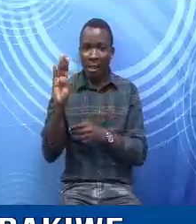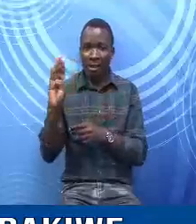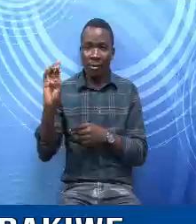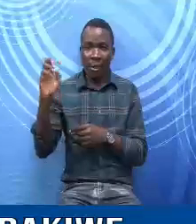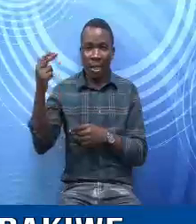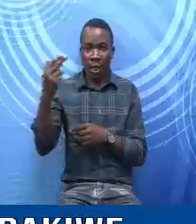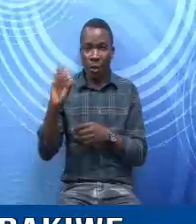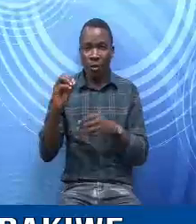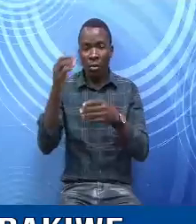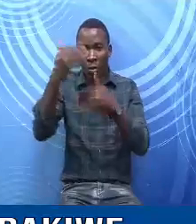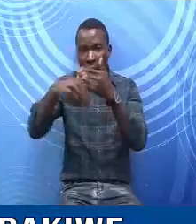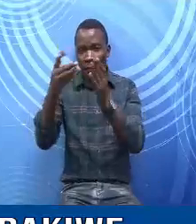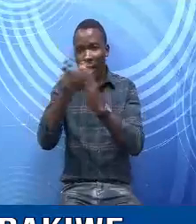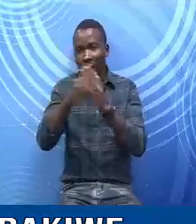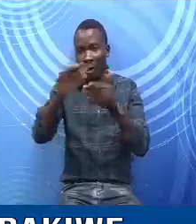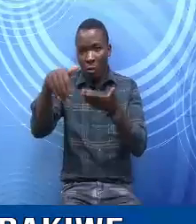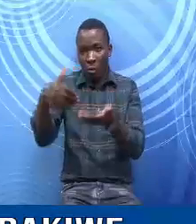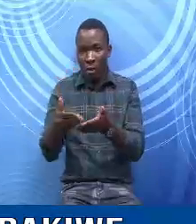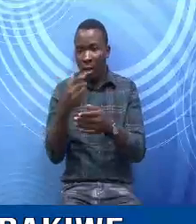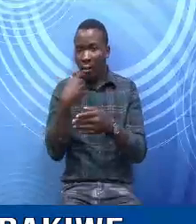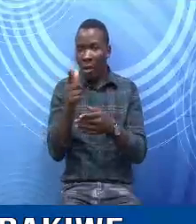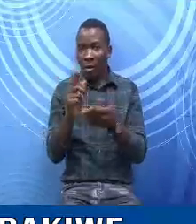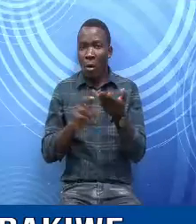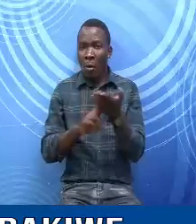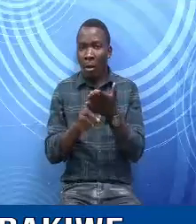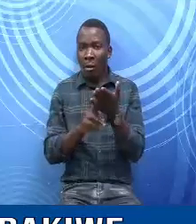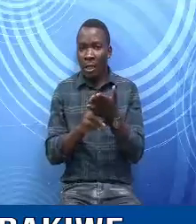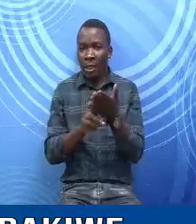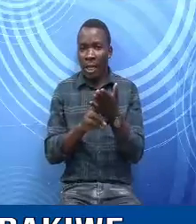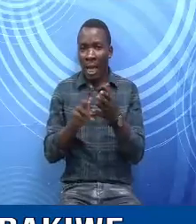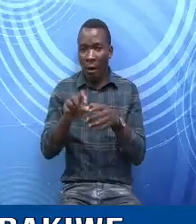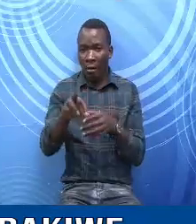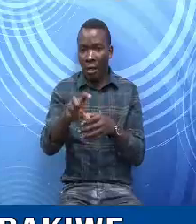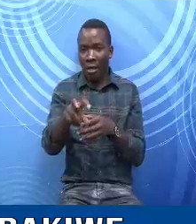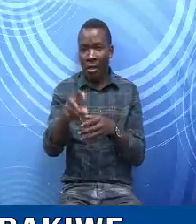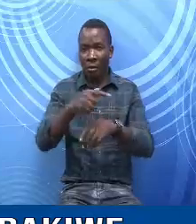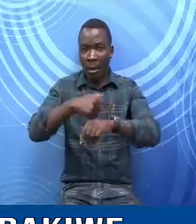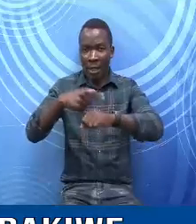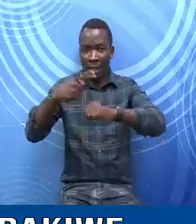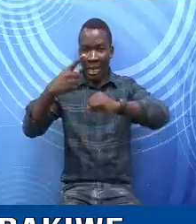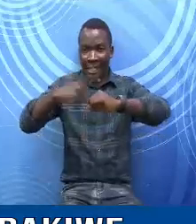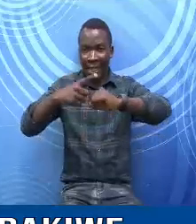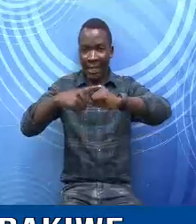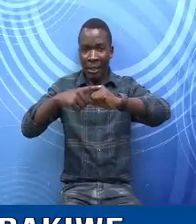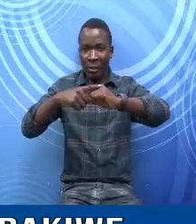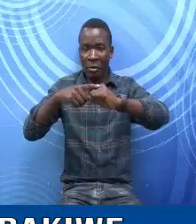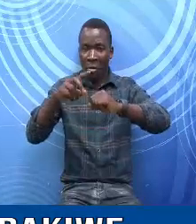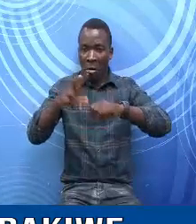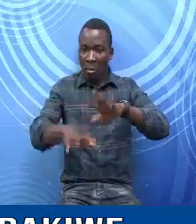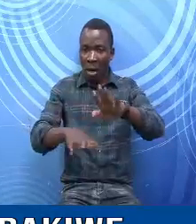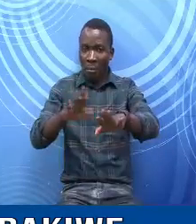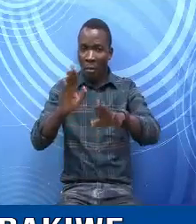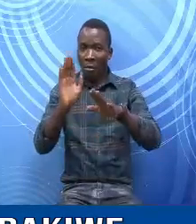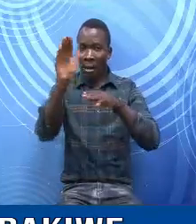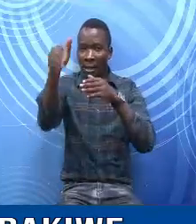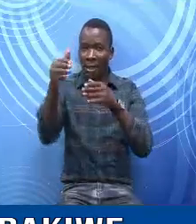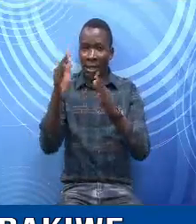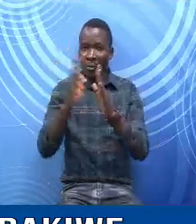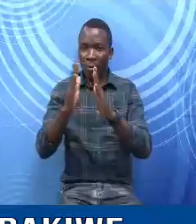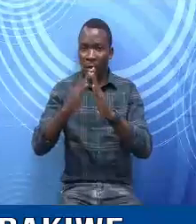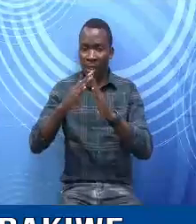ku biro by'akarere. Baravuga ko ngo bakoresha urugendo rw'amasaha agera kuri 6 n'amaguru berekeza mu mujyi wa Huye i Butare.